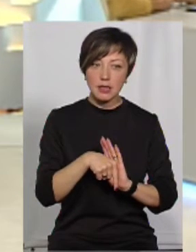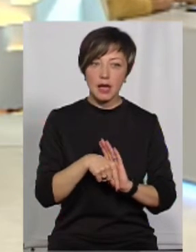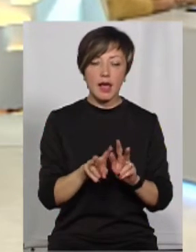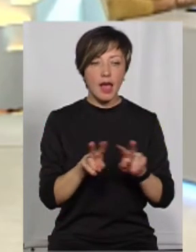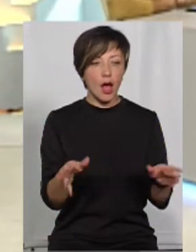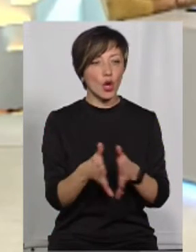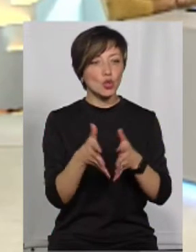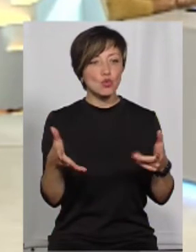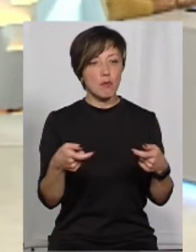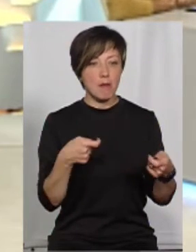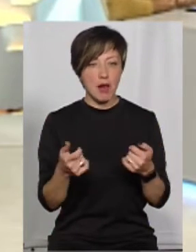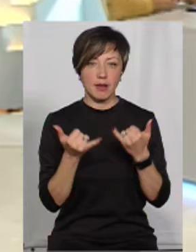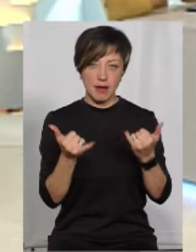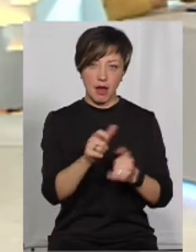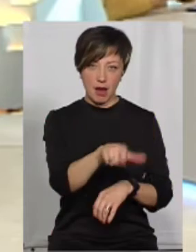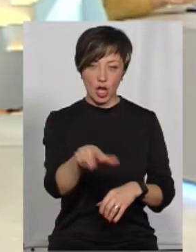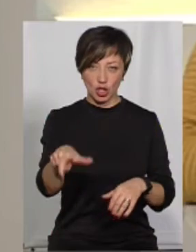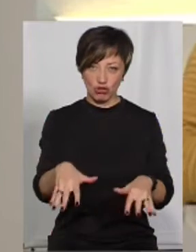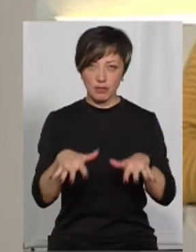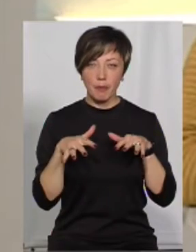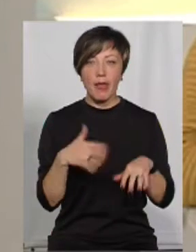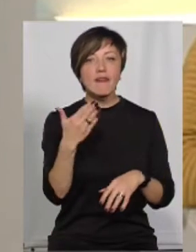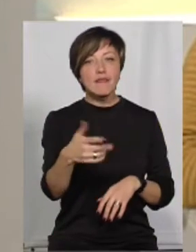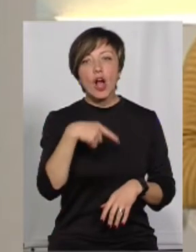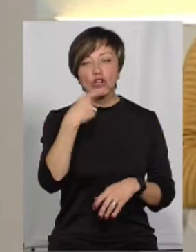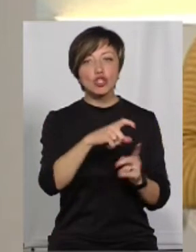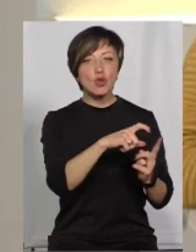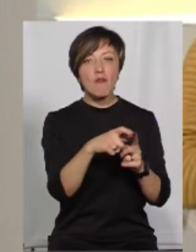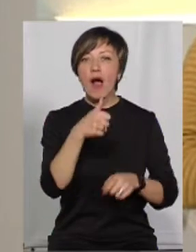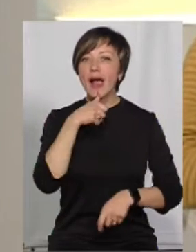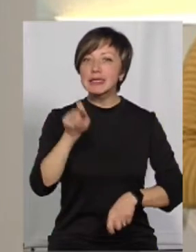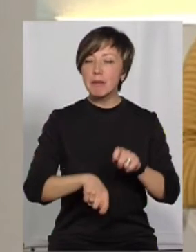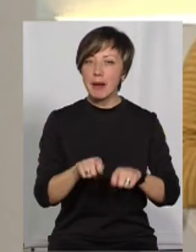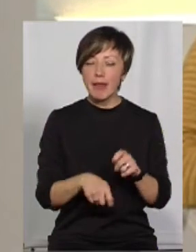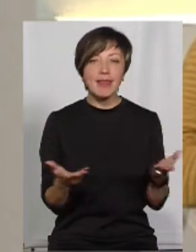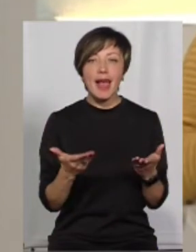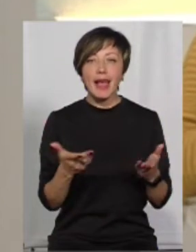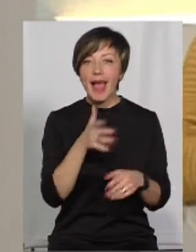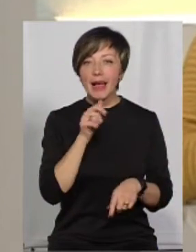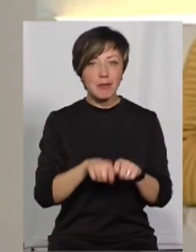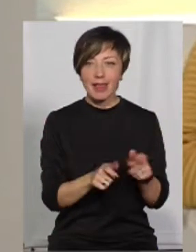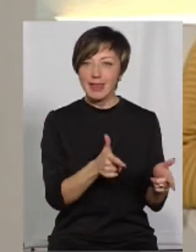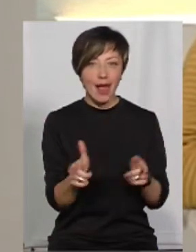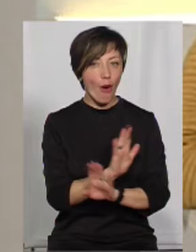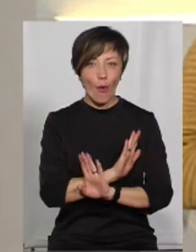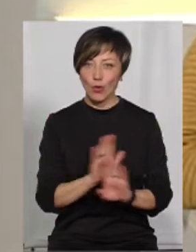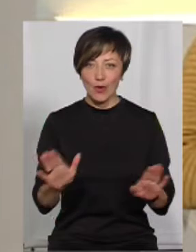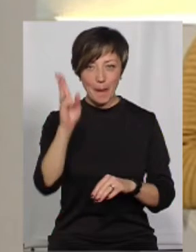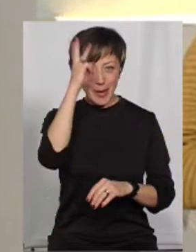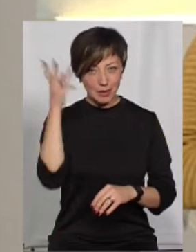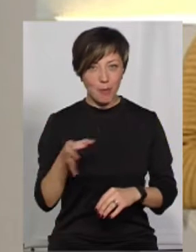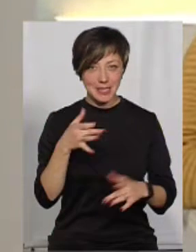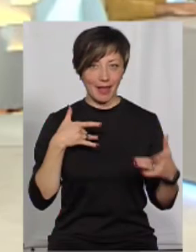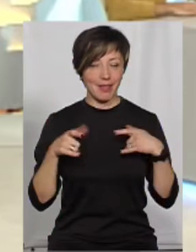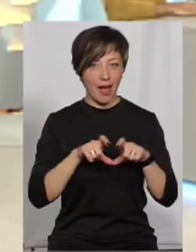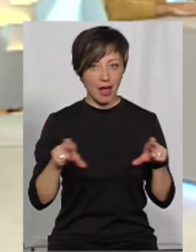в хорошому сенсі, як супермаркет для глядачів. От ви кажете слово «експеримент». А цікаво, на які експерименти не готовий піти Хмельницький